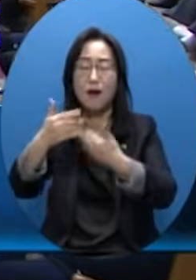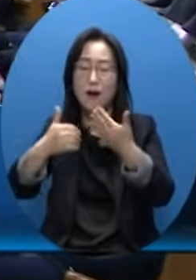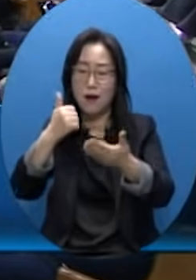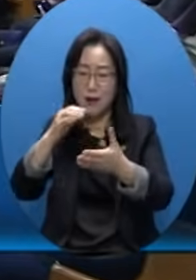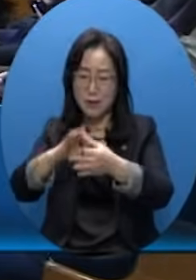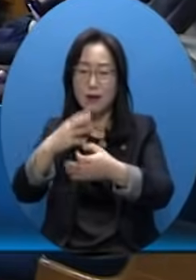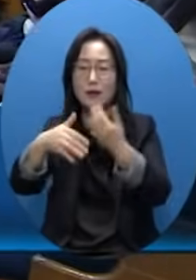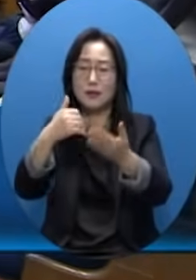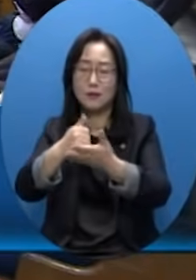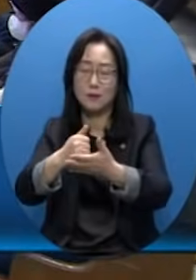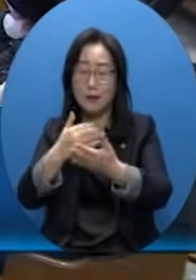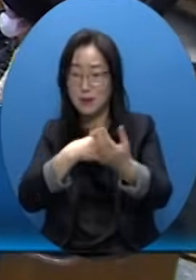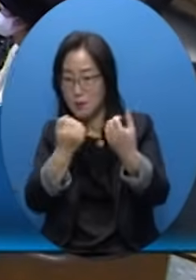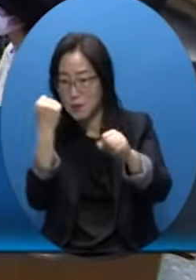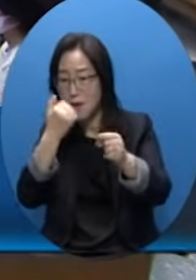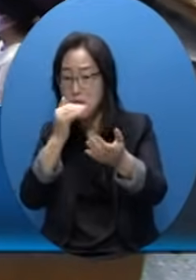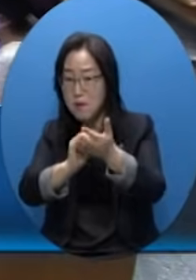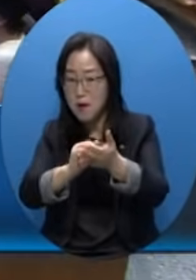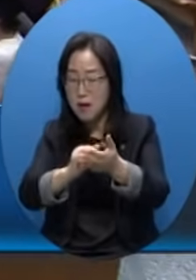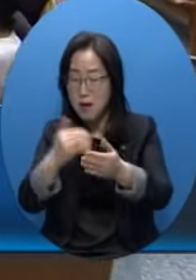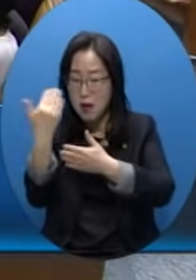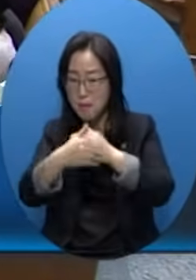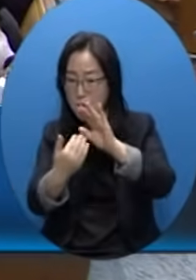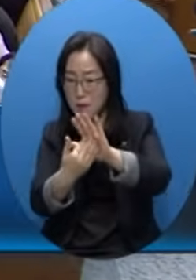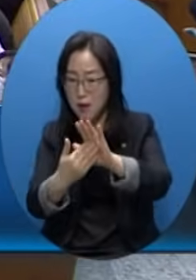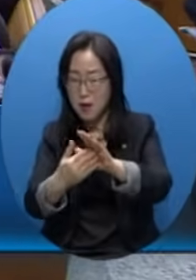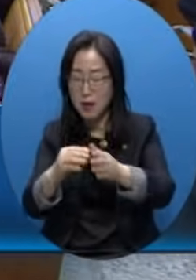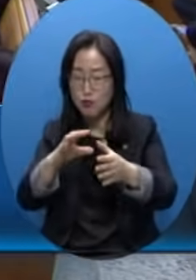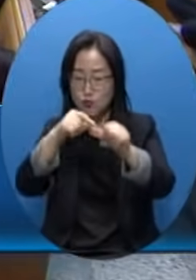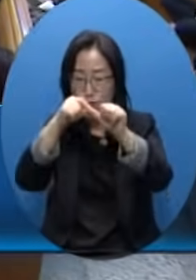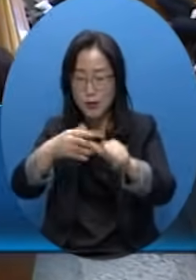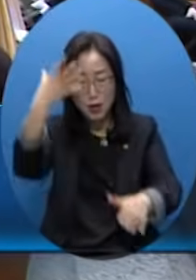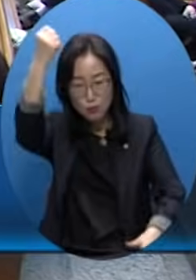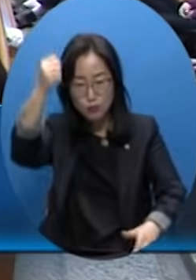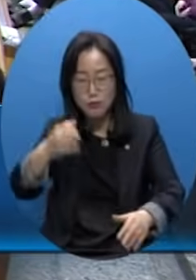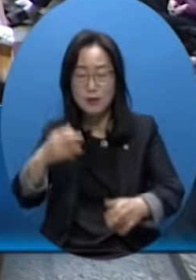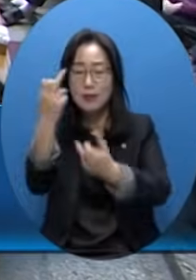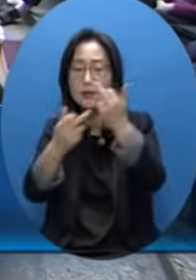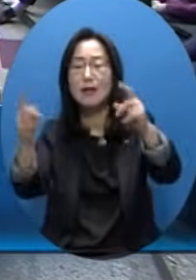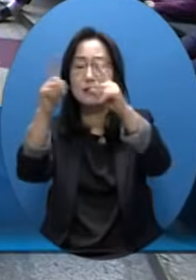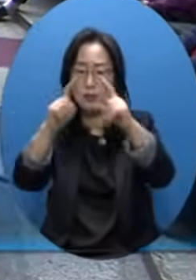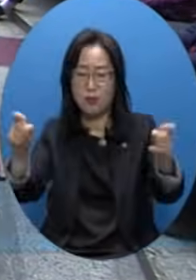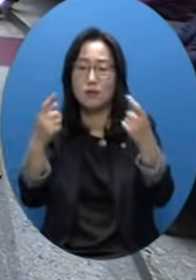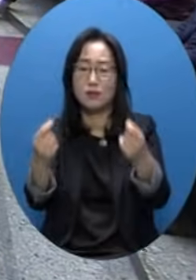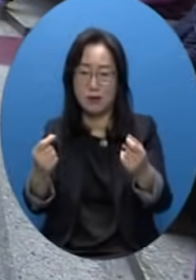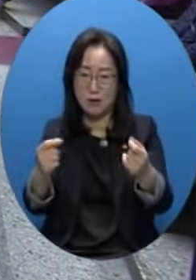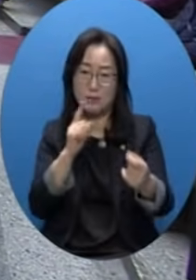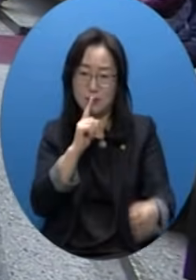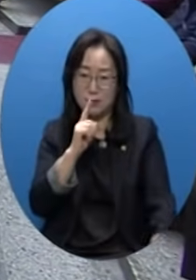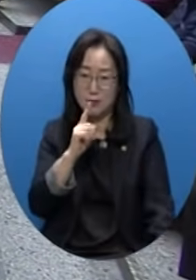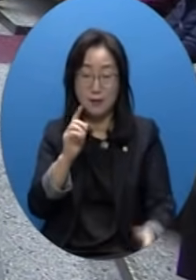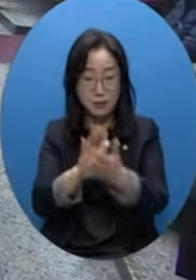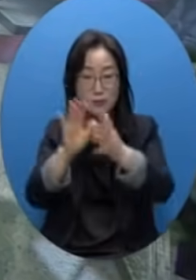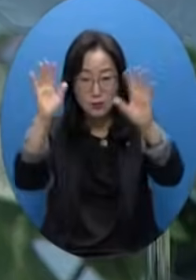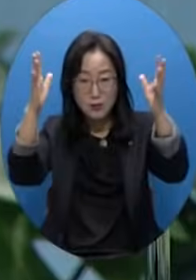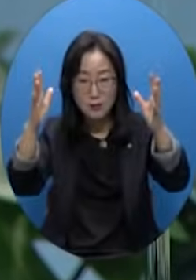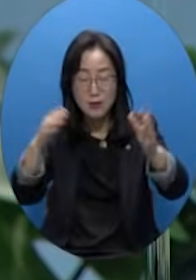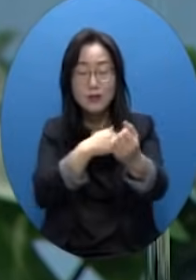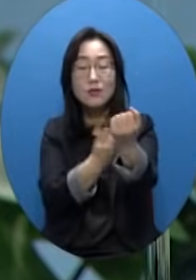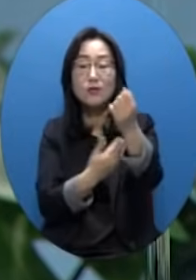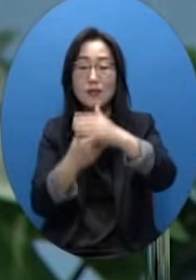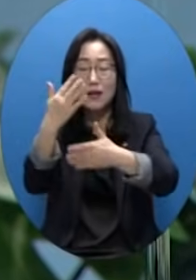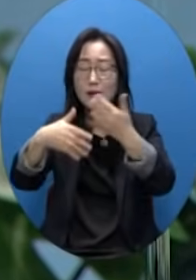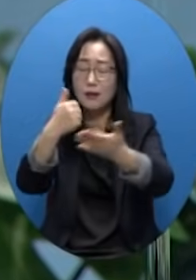오 나의 방패 시 오 나의 권에 뿌리 시어 나의 산성 2시로 다 할렐루야 전능하신